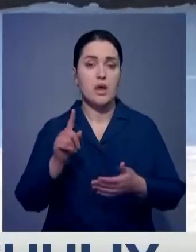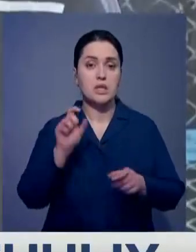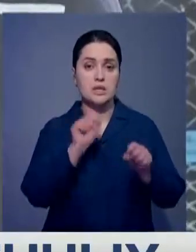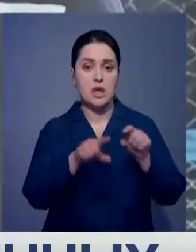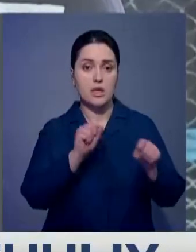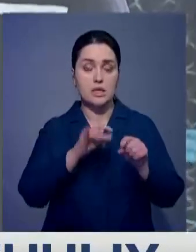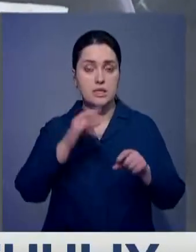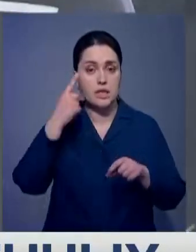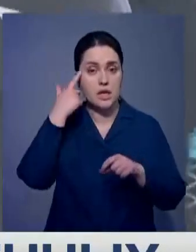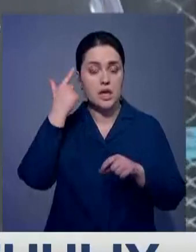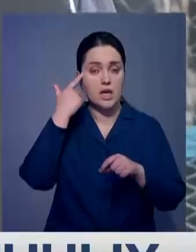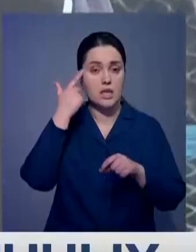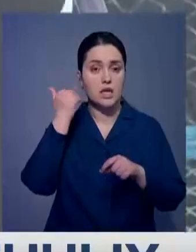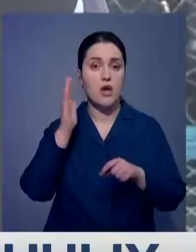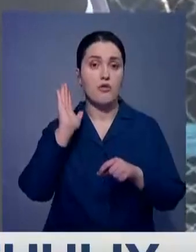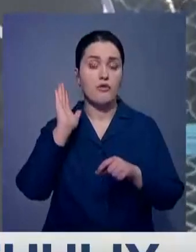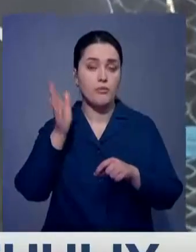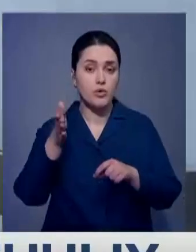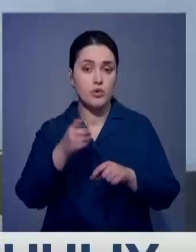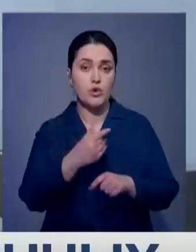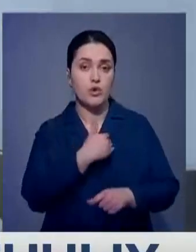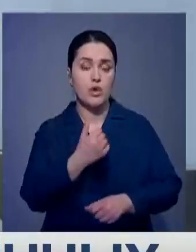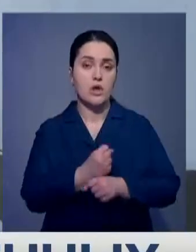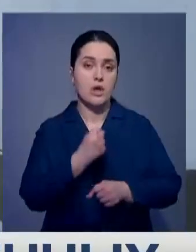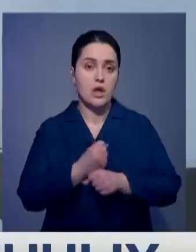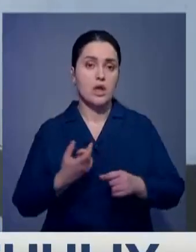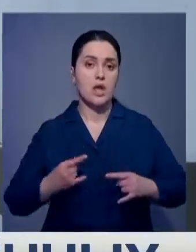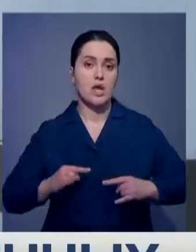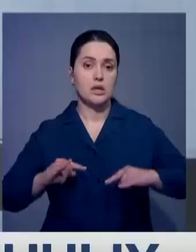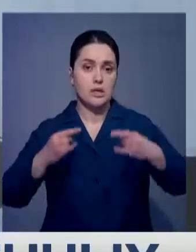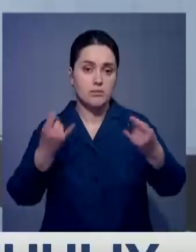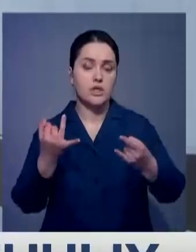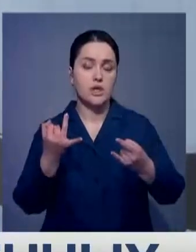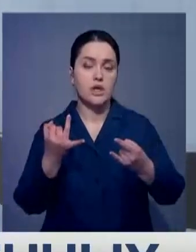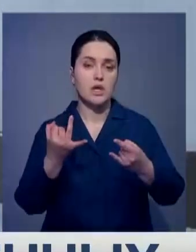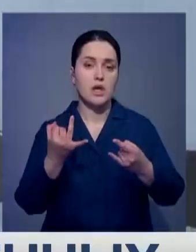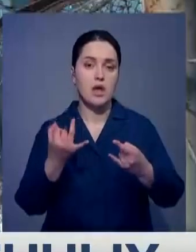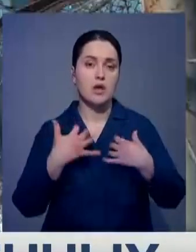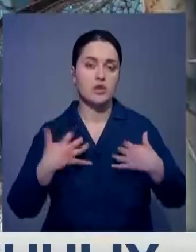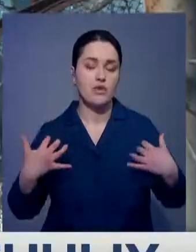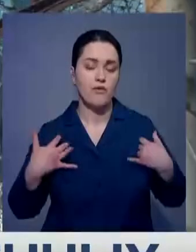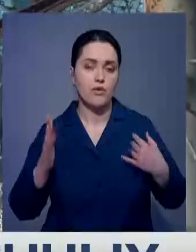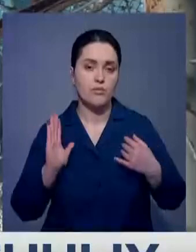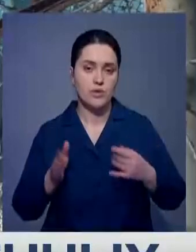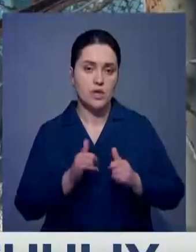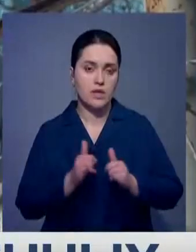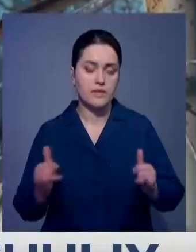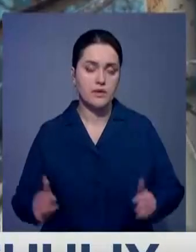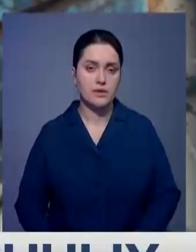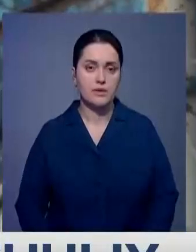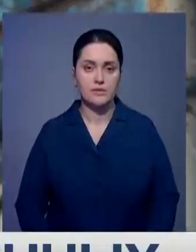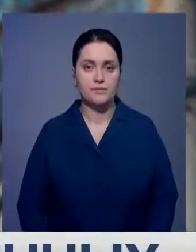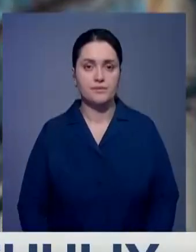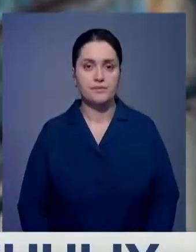из Кыргызстана. В будущем заключенные планируют изготавливать кирпичи и разводить птиц. Асим Утешева, Берег Жубалайлы,